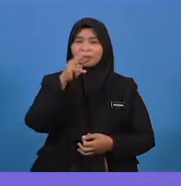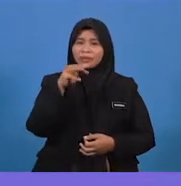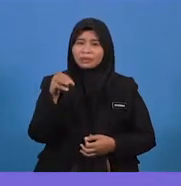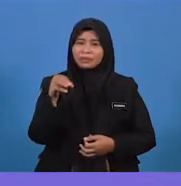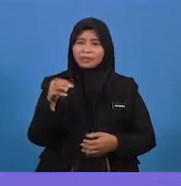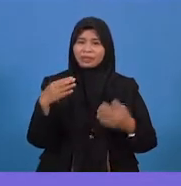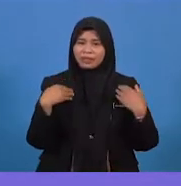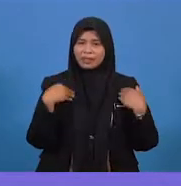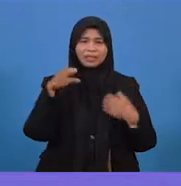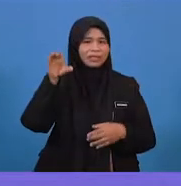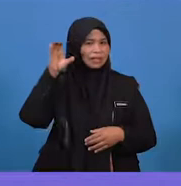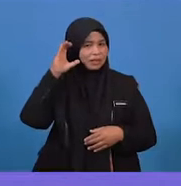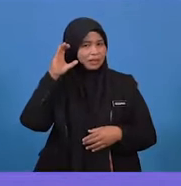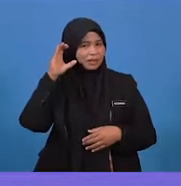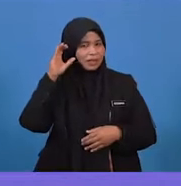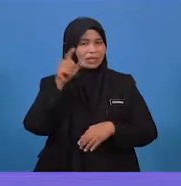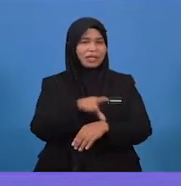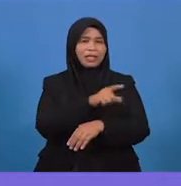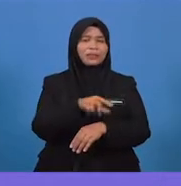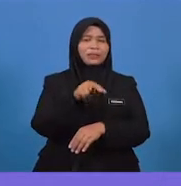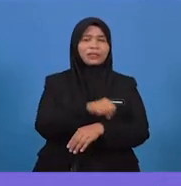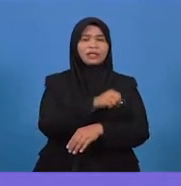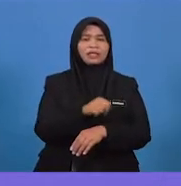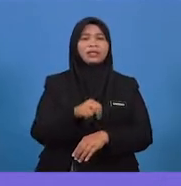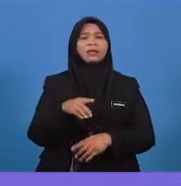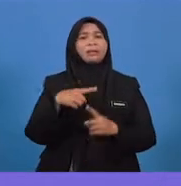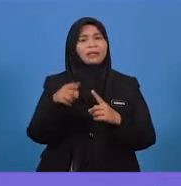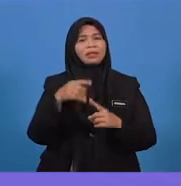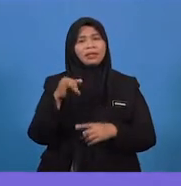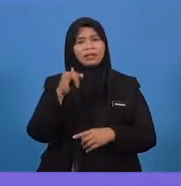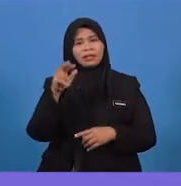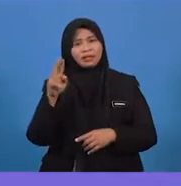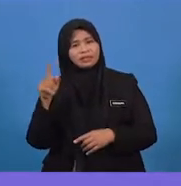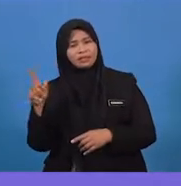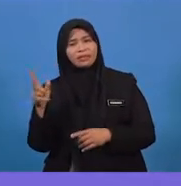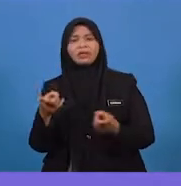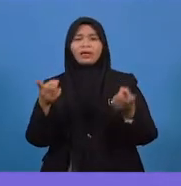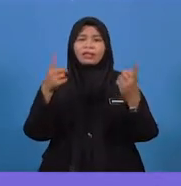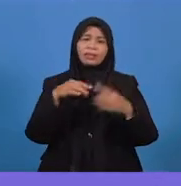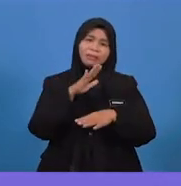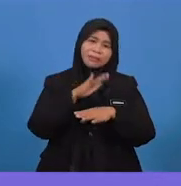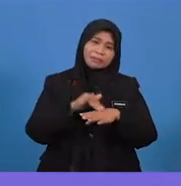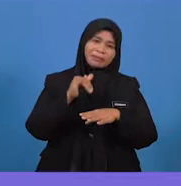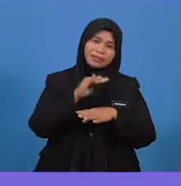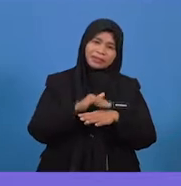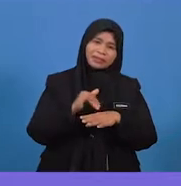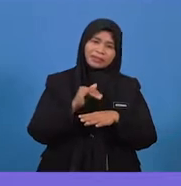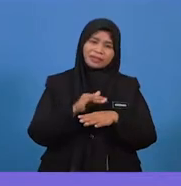Murid-murid pernah dengar tak lagu nasyid? Bila Israel